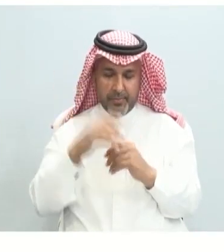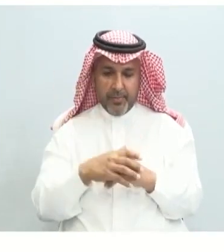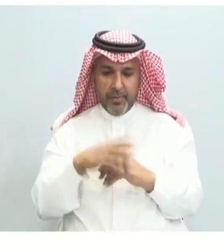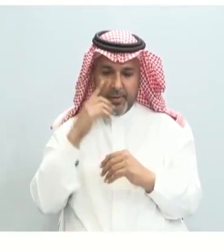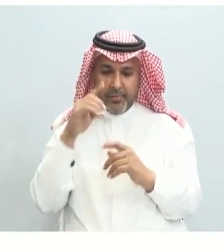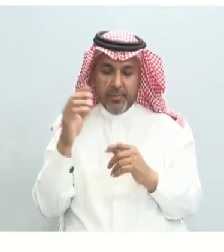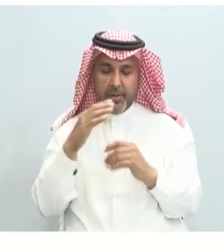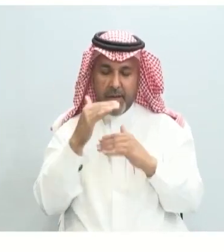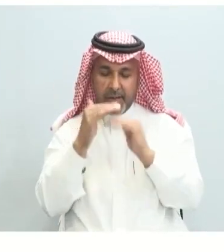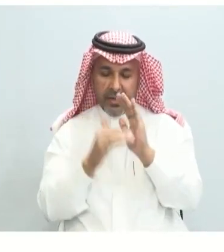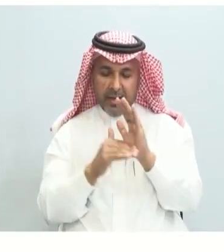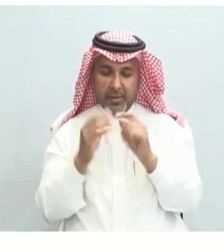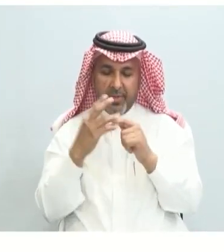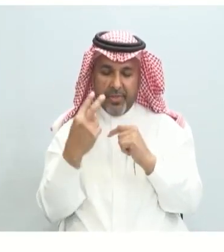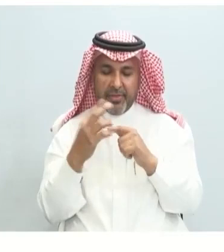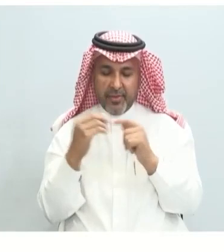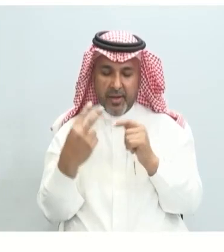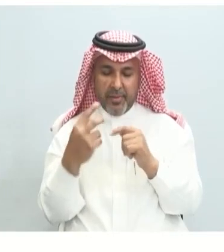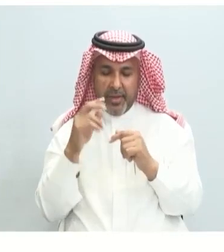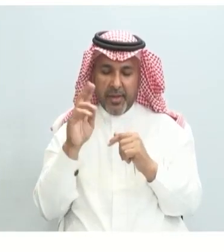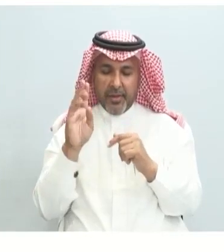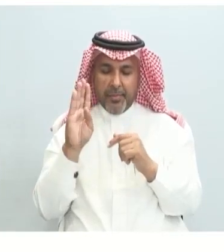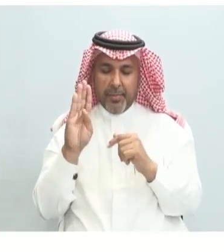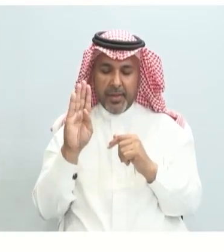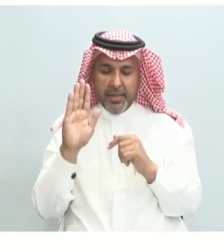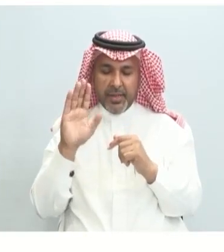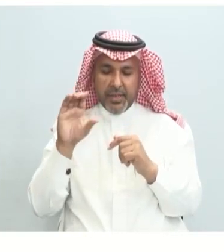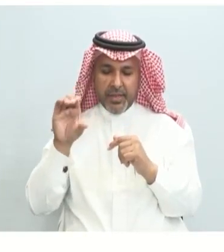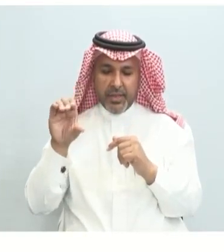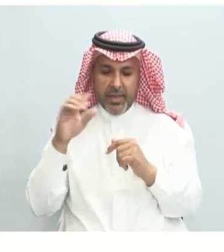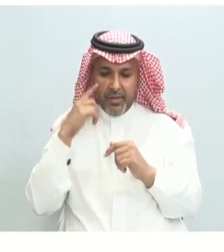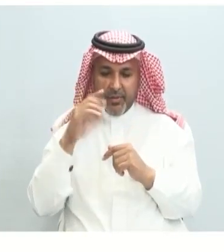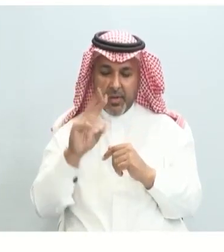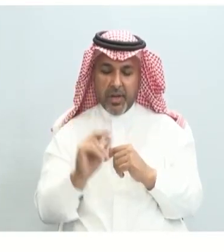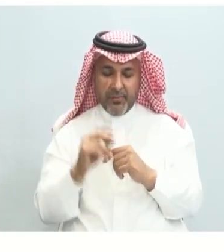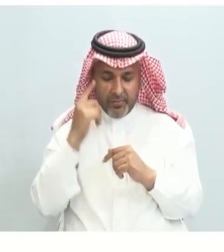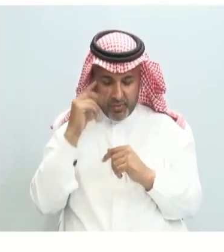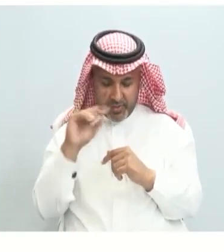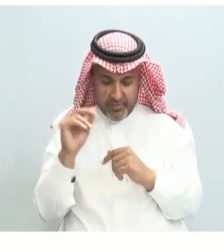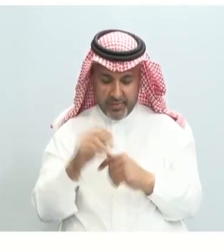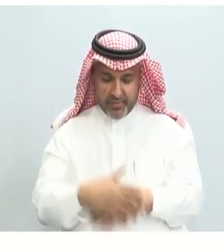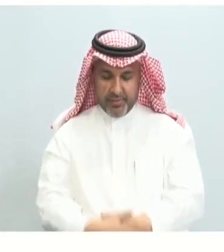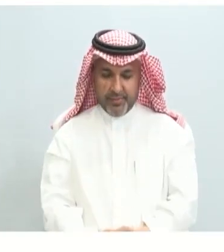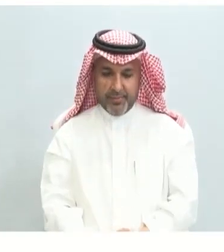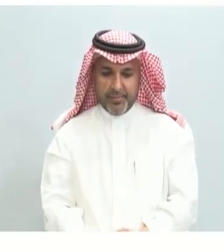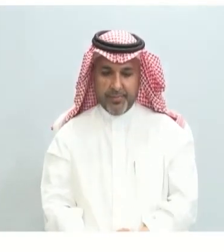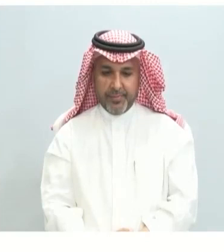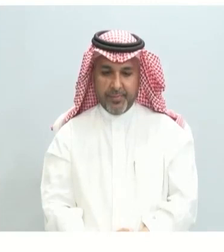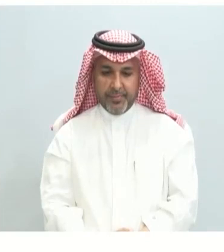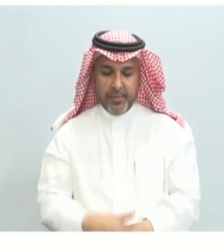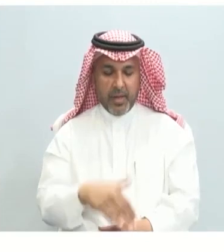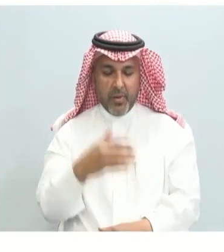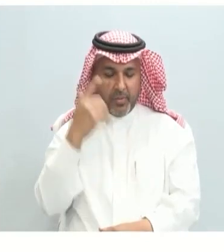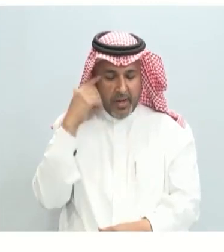ناقص سي تربيع على سالب ا بي سي مثل الطريقه اللي احنا تعلمناها يعني بهذا الشكل او ممكن نستخدم قانون